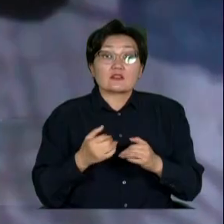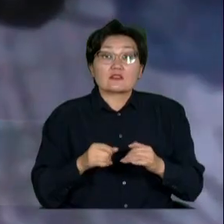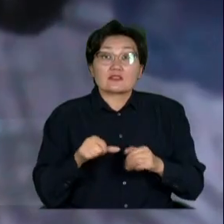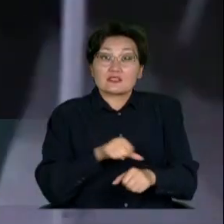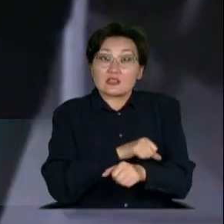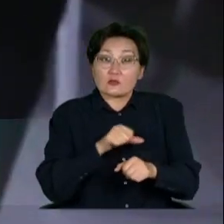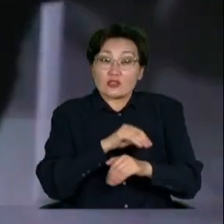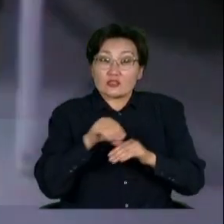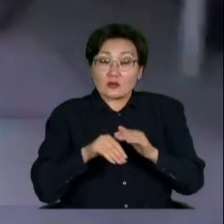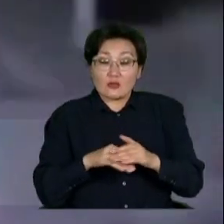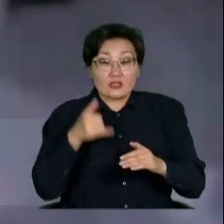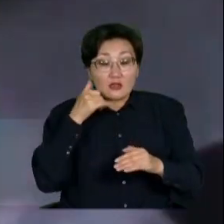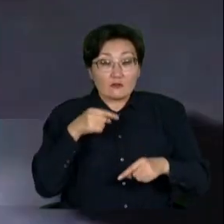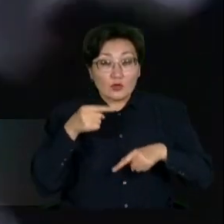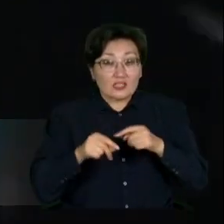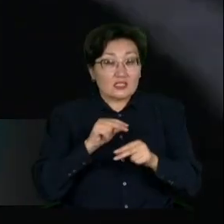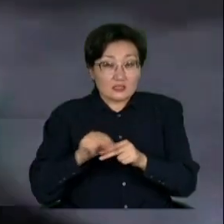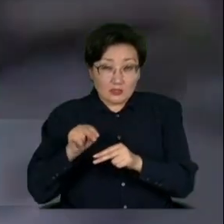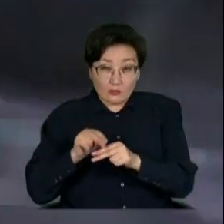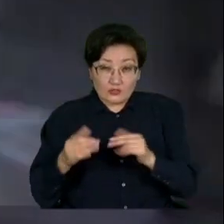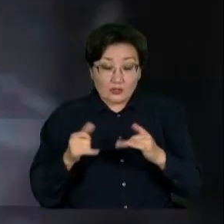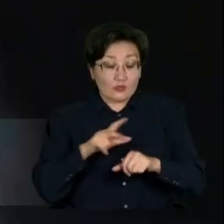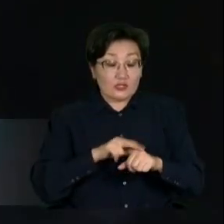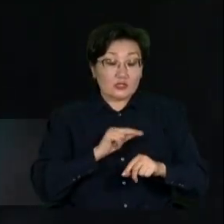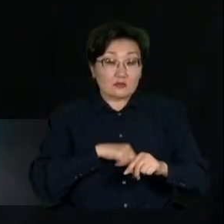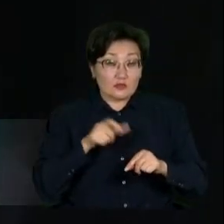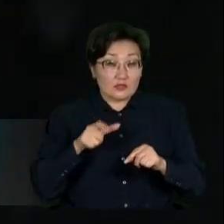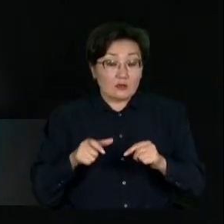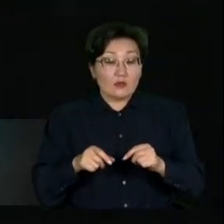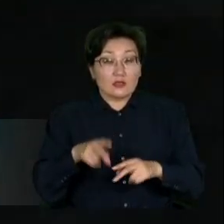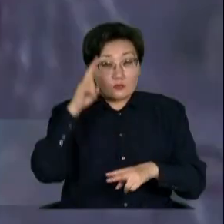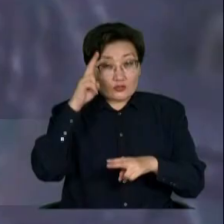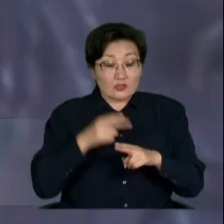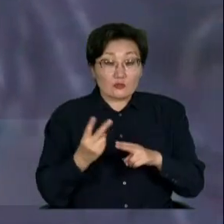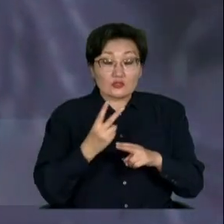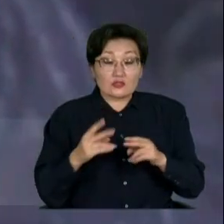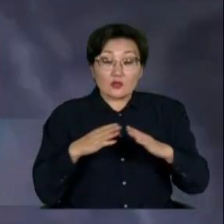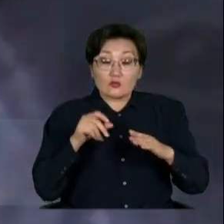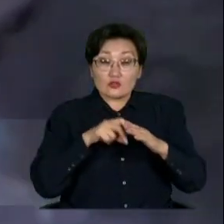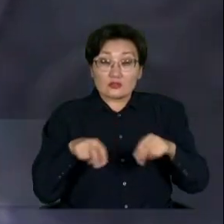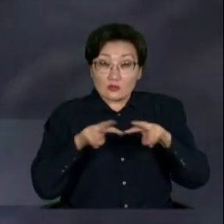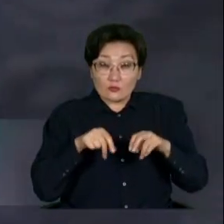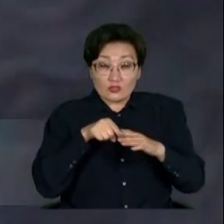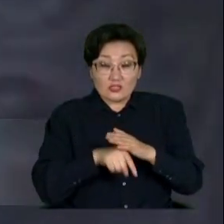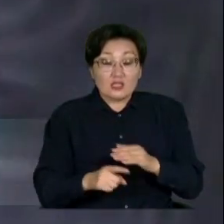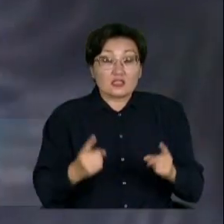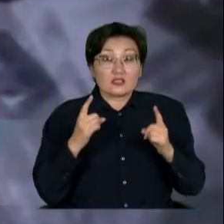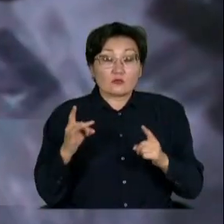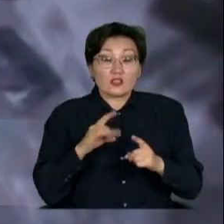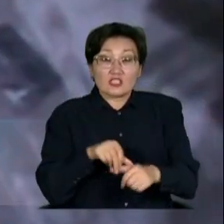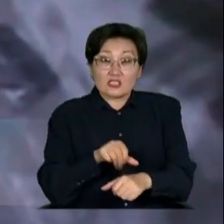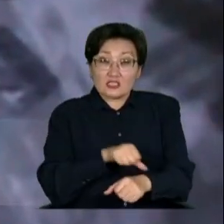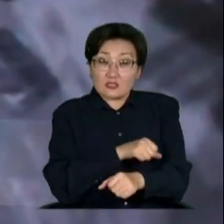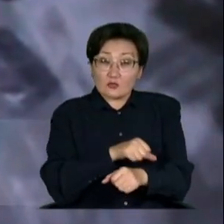орындарды телефон арқылы хабарлап отырған көрінеді. Ал полиция қызметкерлері ағайындылардың үйін тінту барысында ірі мөлшердегі есірткі